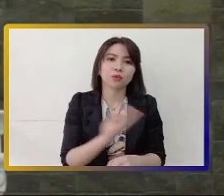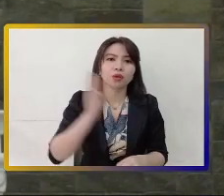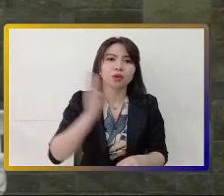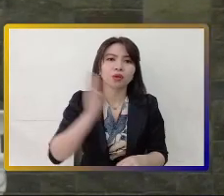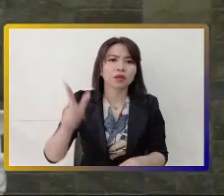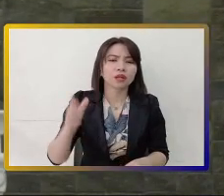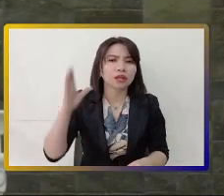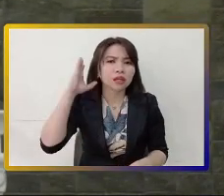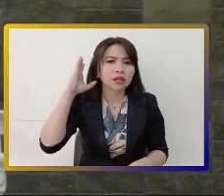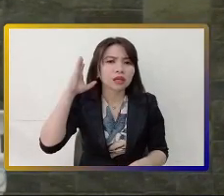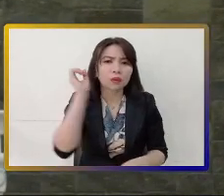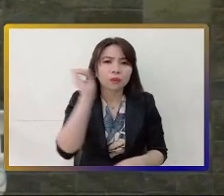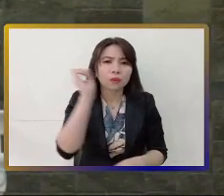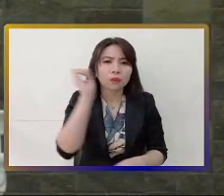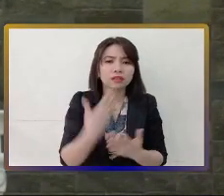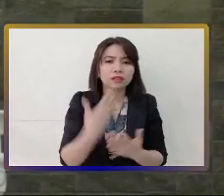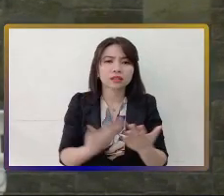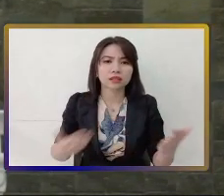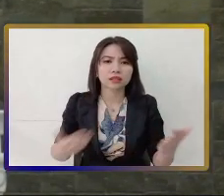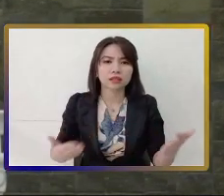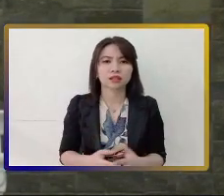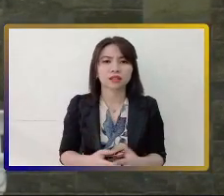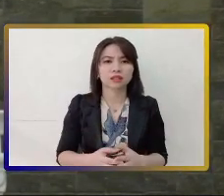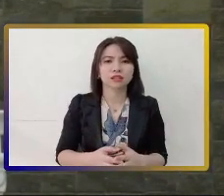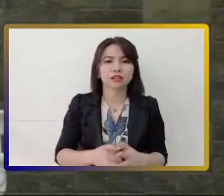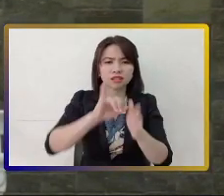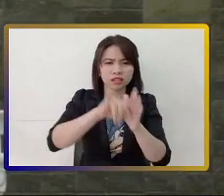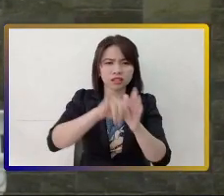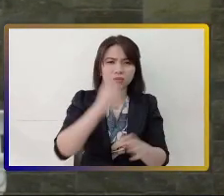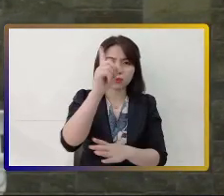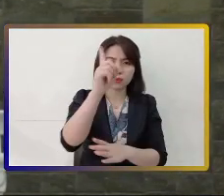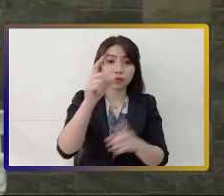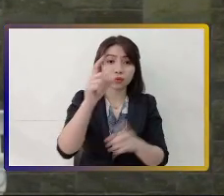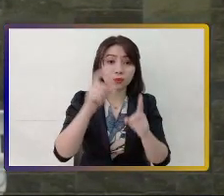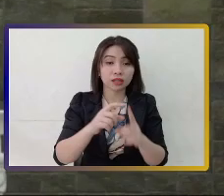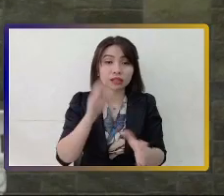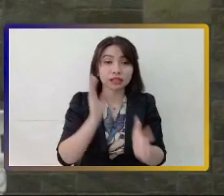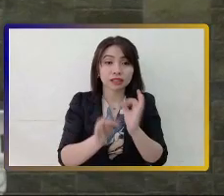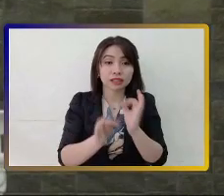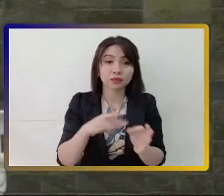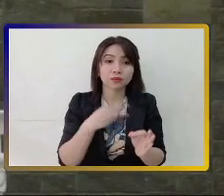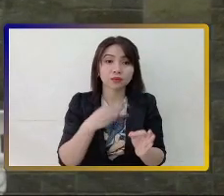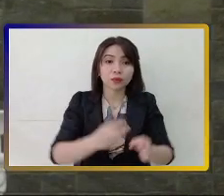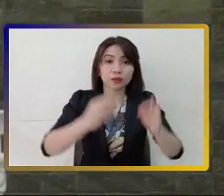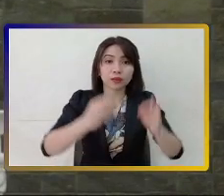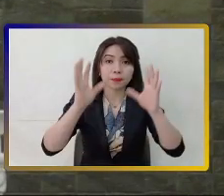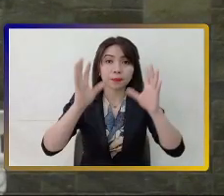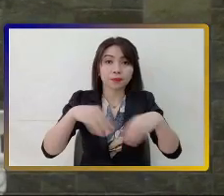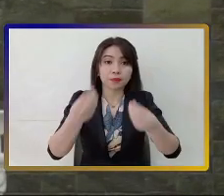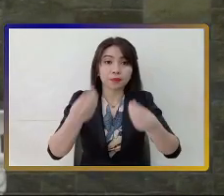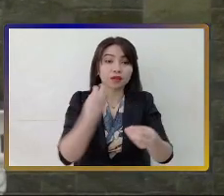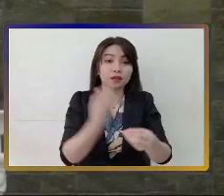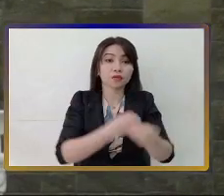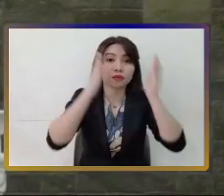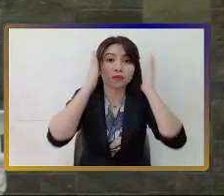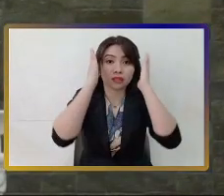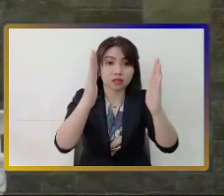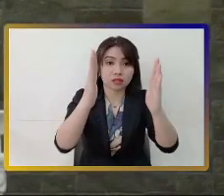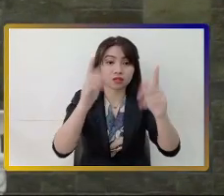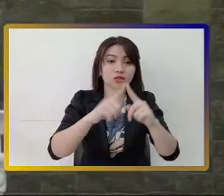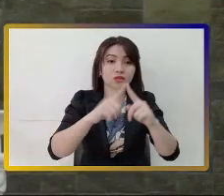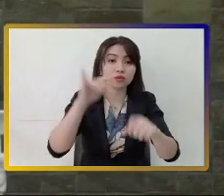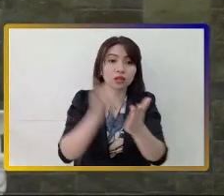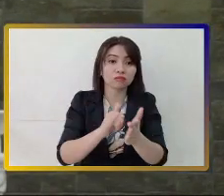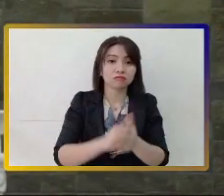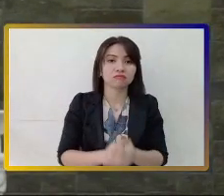word lamang, pag binantayan natin ng mabuti, sapagkat habang ongoing ang preaching, habang nagsasalita ang pastor,